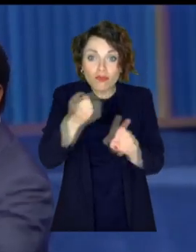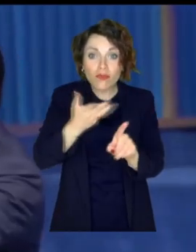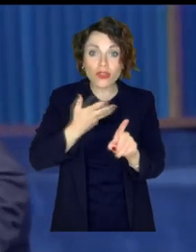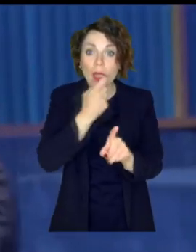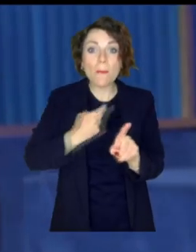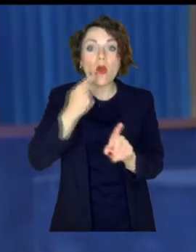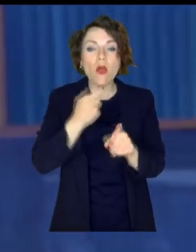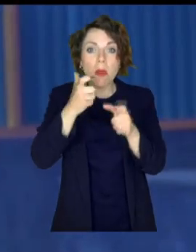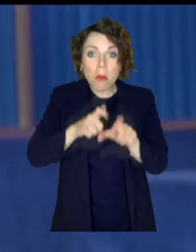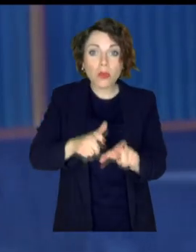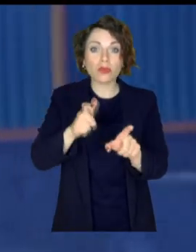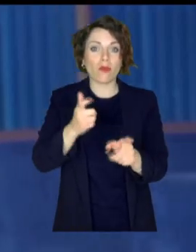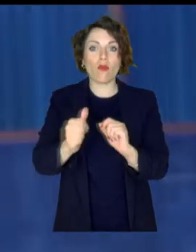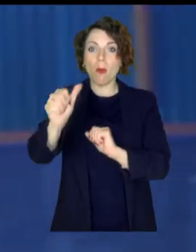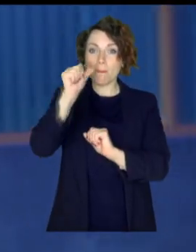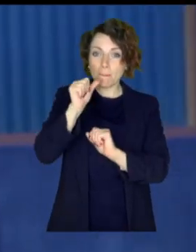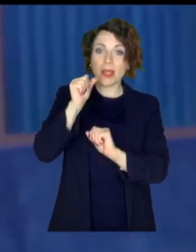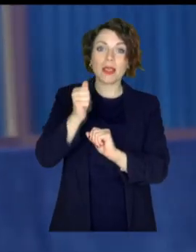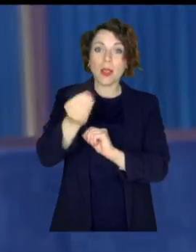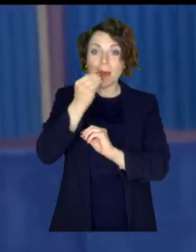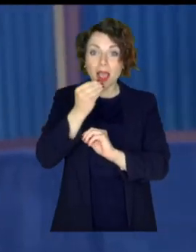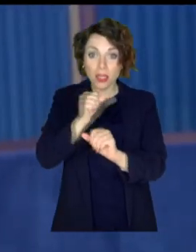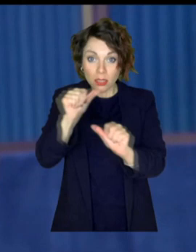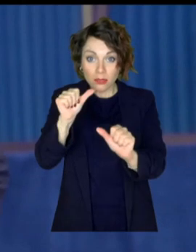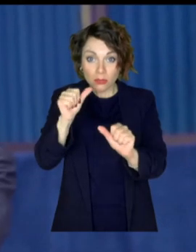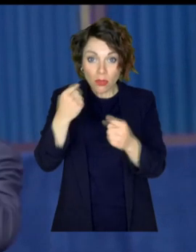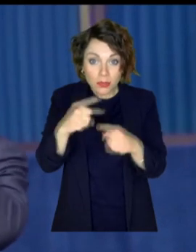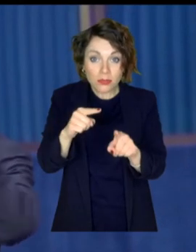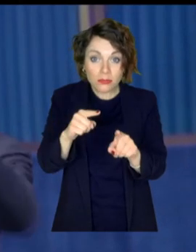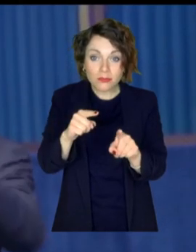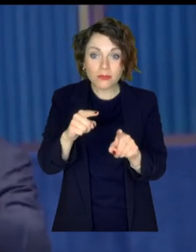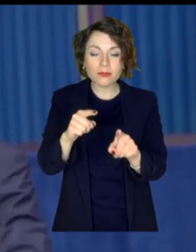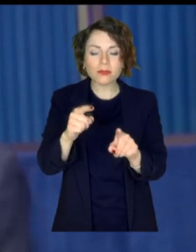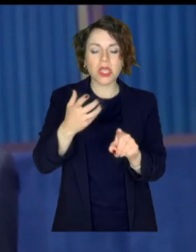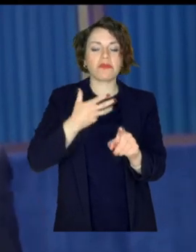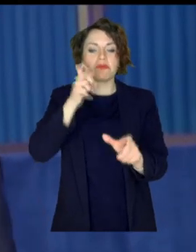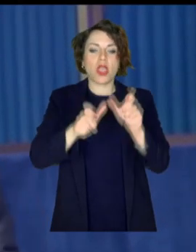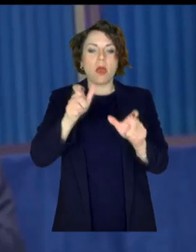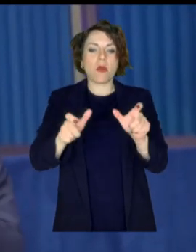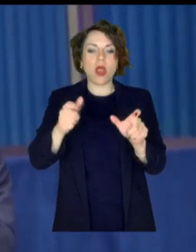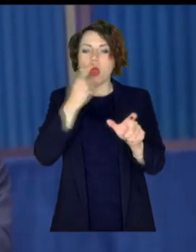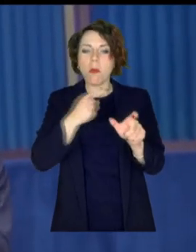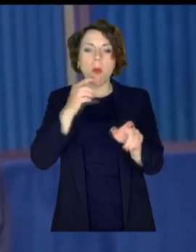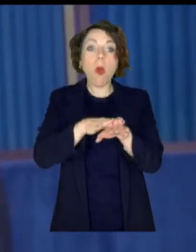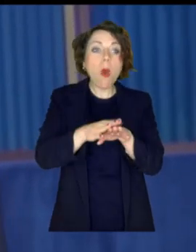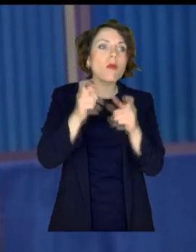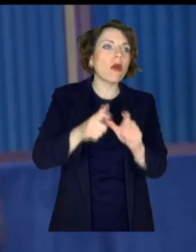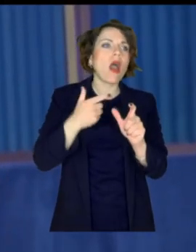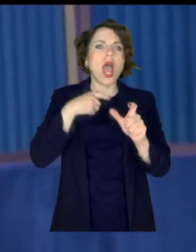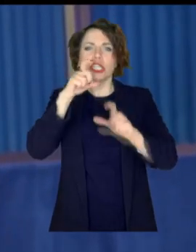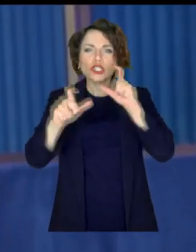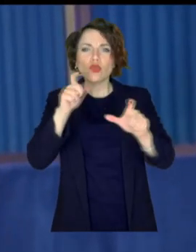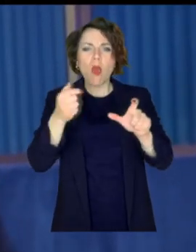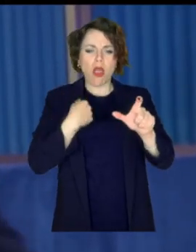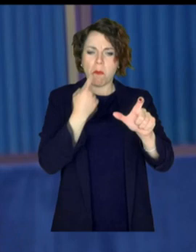per mangiare e per bere. Certe persone poi usano la bocca solo per insultare gli altri. Dicono, ah, con questa bocca